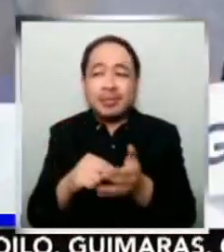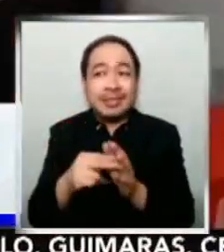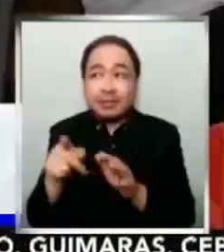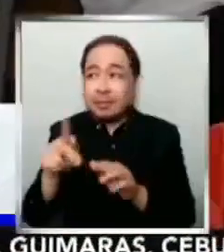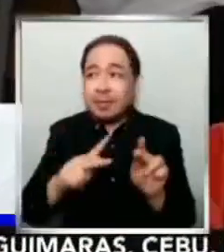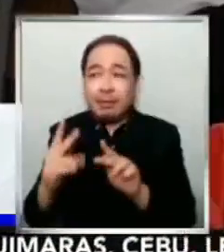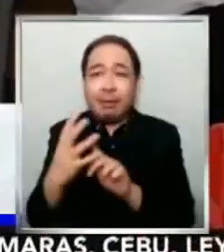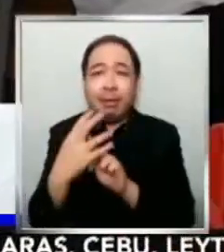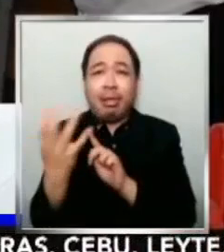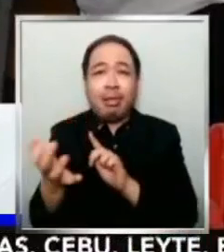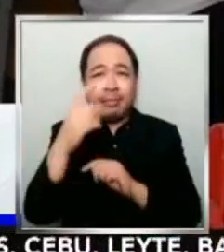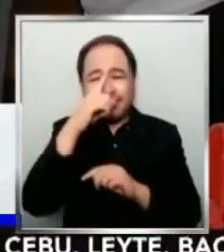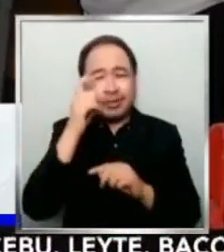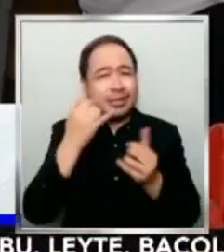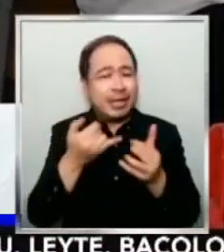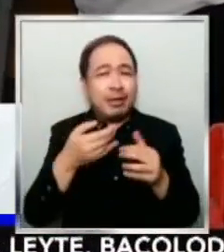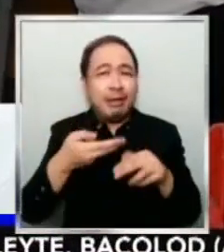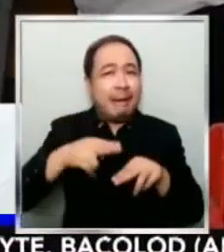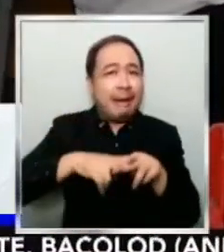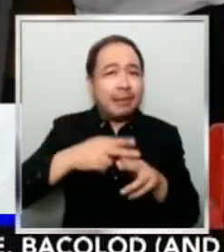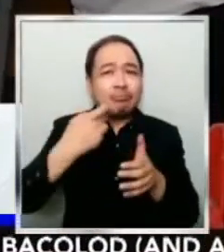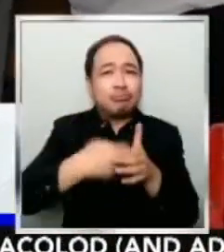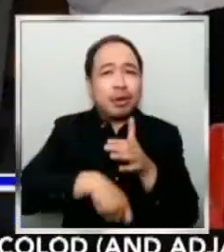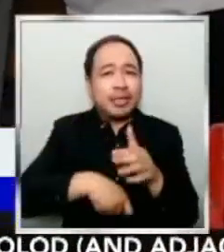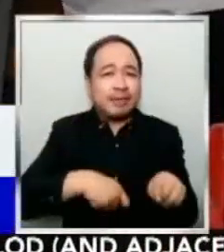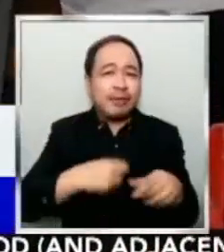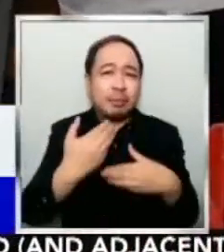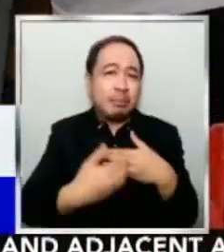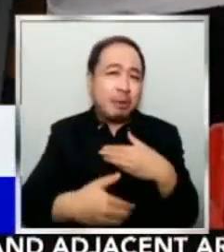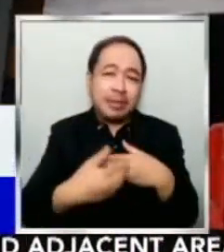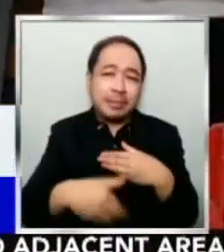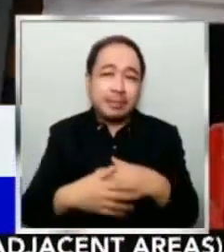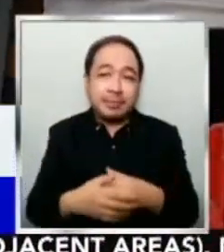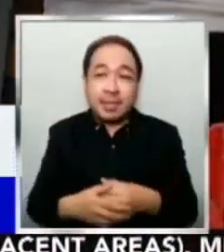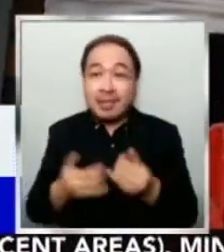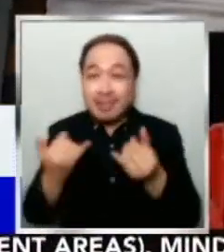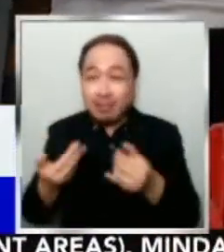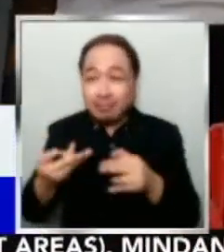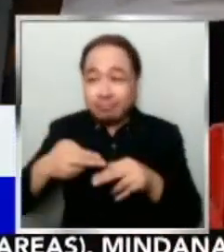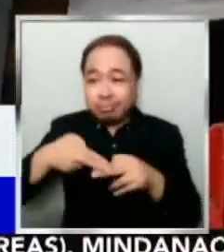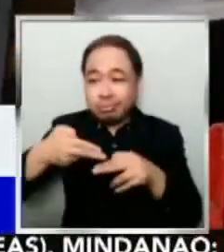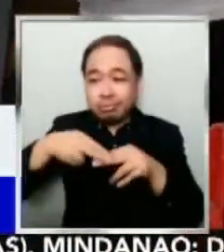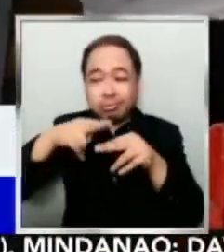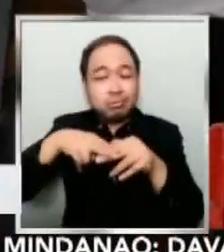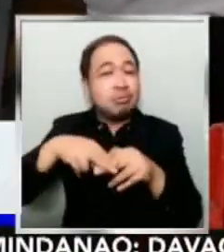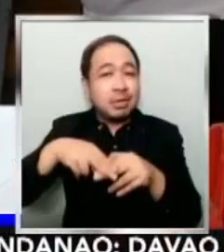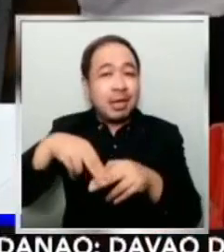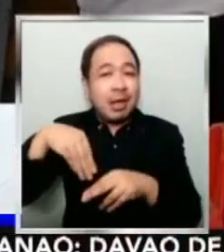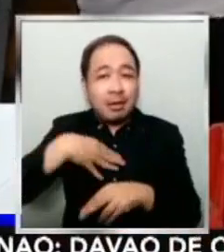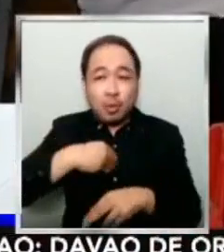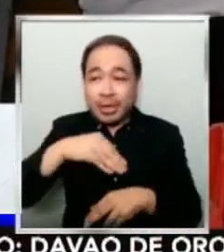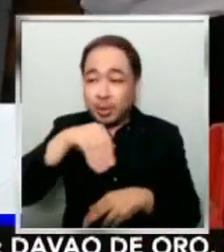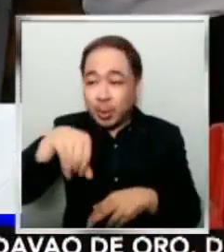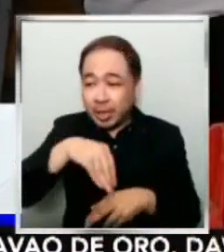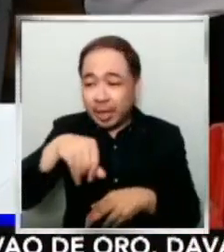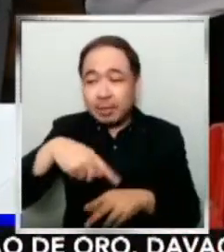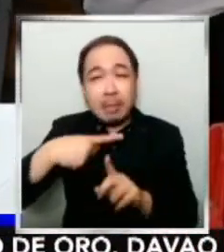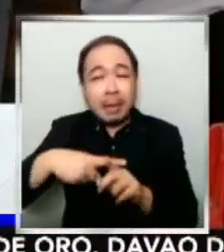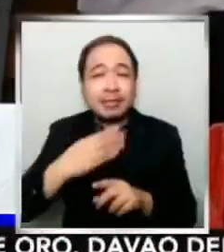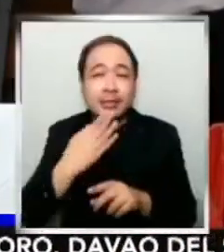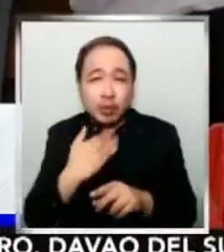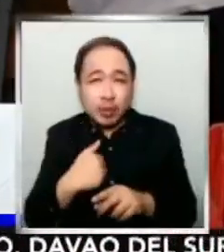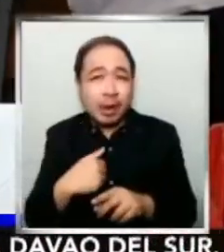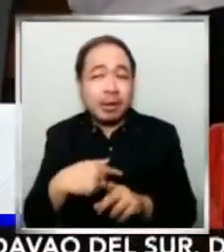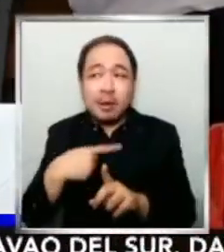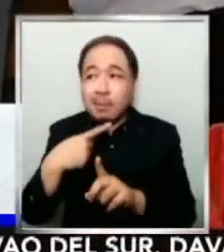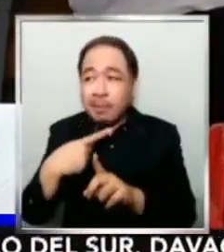presyo. Bukod sa mataas na presyo ng harina, tumataas din ang presyo ng ibang sangkap ng tinapay tulad ng asukal. Idagdag pa dyan ang walang prenong